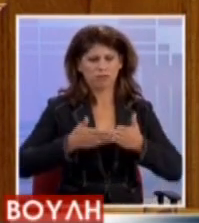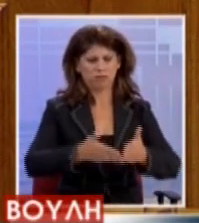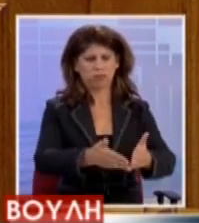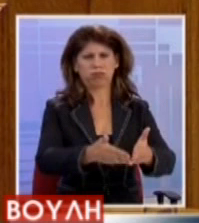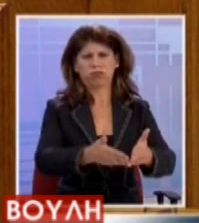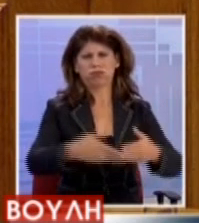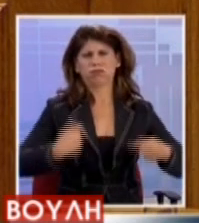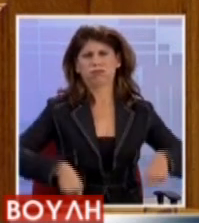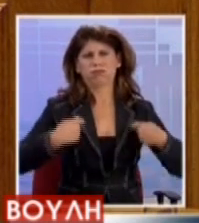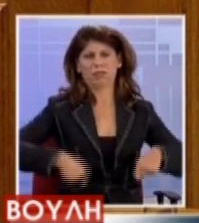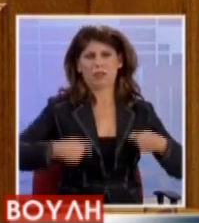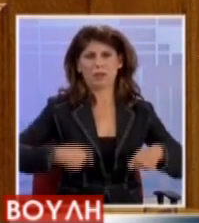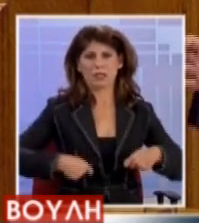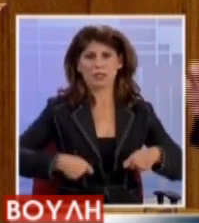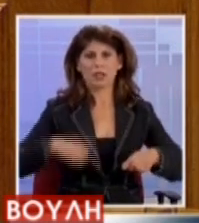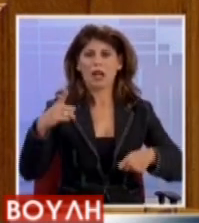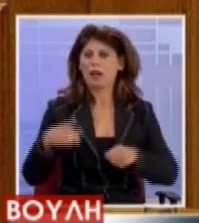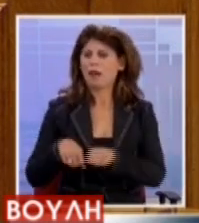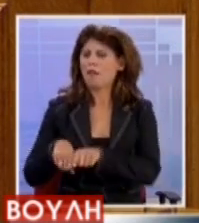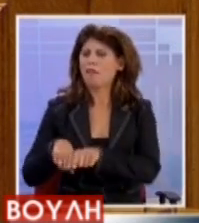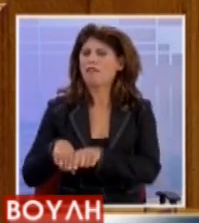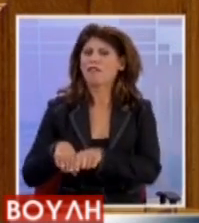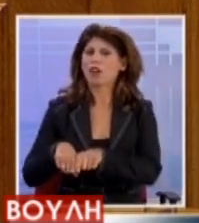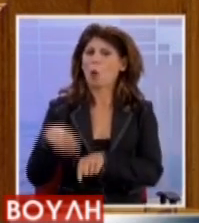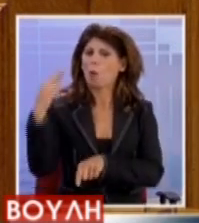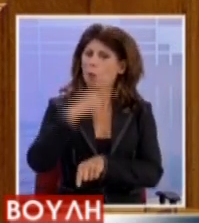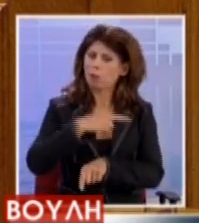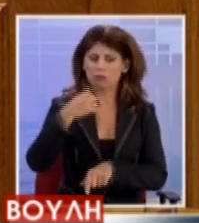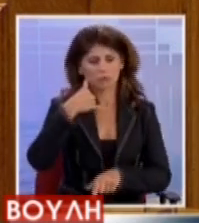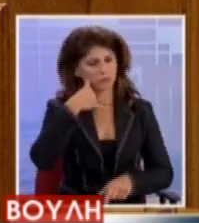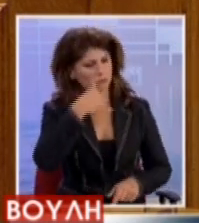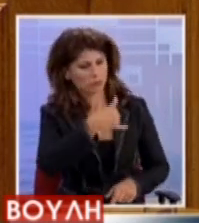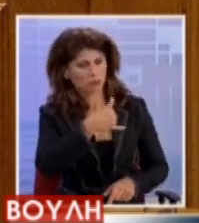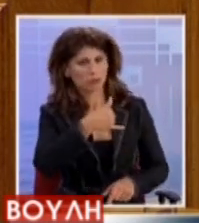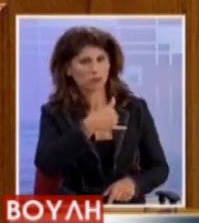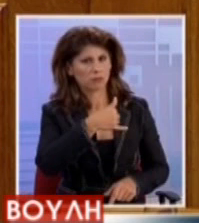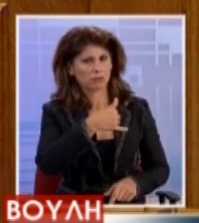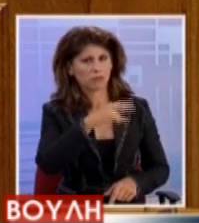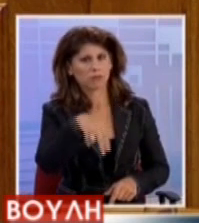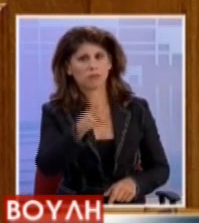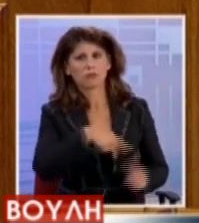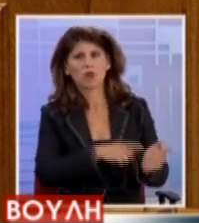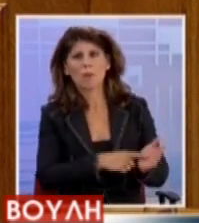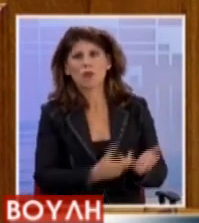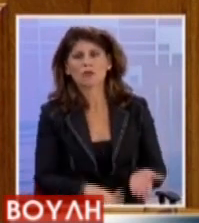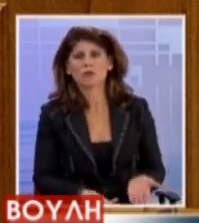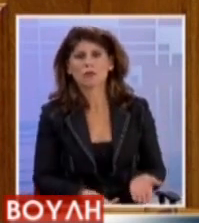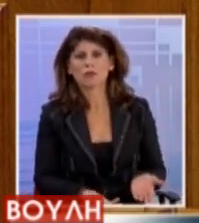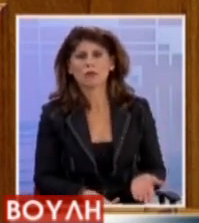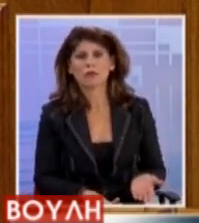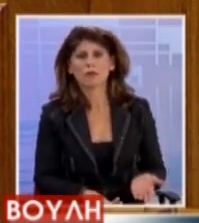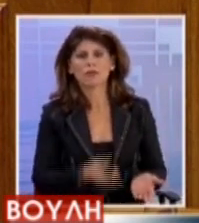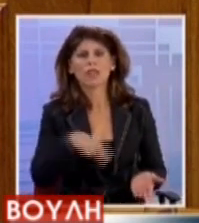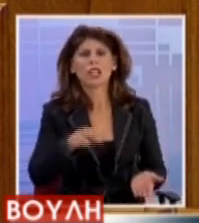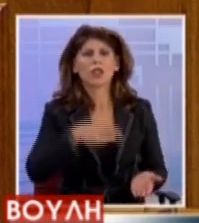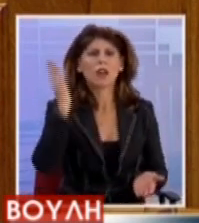εφοπλιστής, ένας φίλος του Πρωθυπουργού, μπορεί να πάρει ένα τηλέφωνο και να κυρωθεί ένας νόμος, να